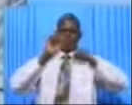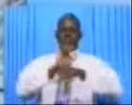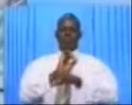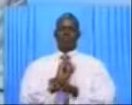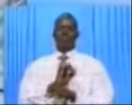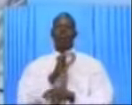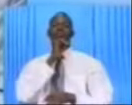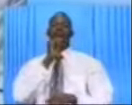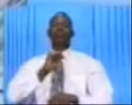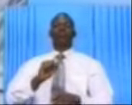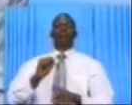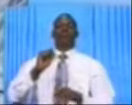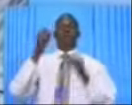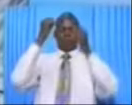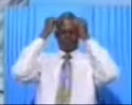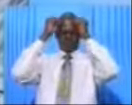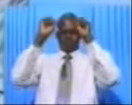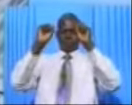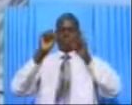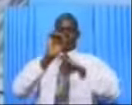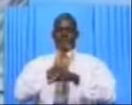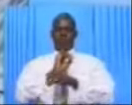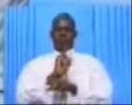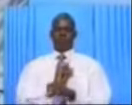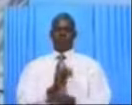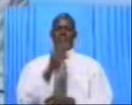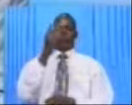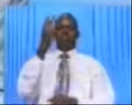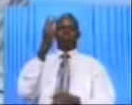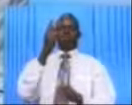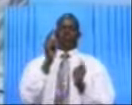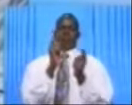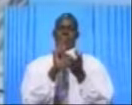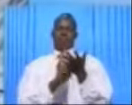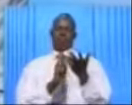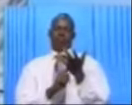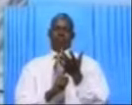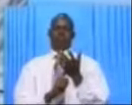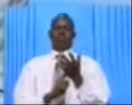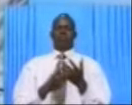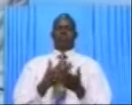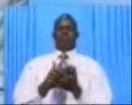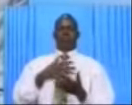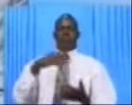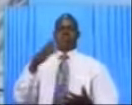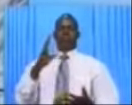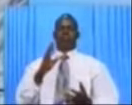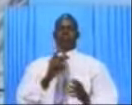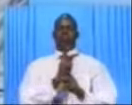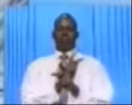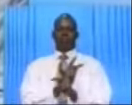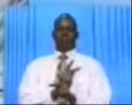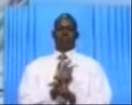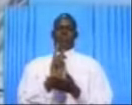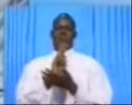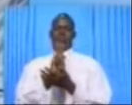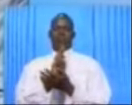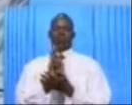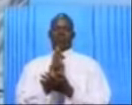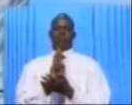l'ancien président ivoirien Henri Konabé Diye. Deux entrevues qui ont permis des discussions enrichissantes. Précision